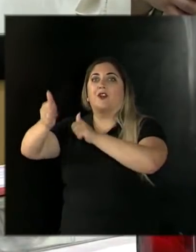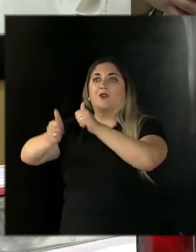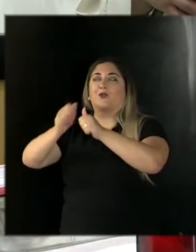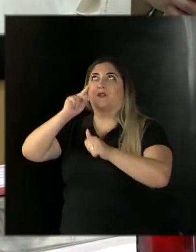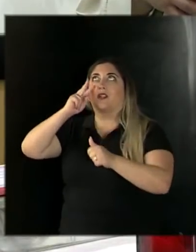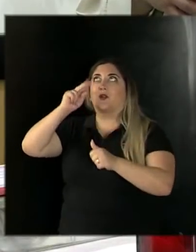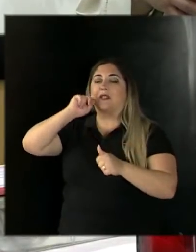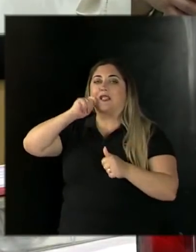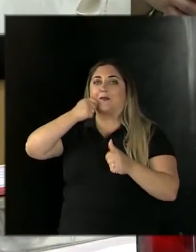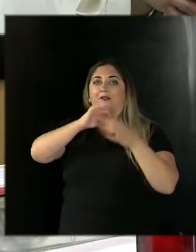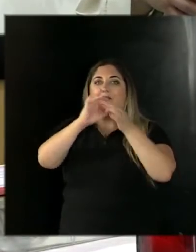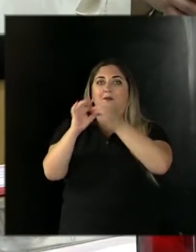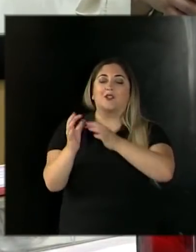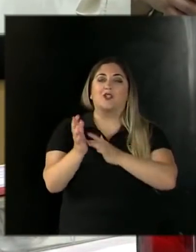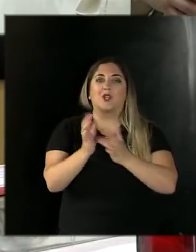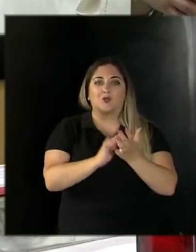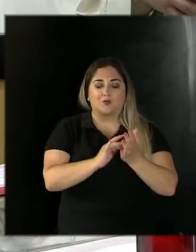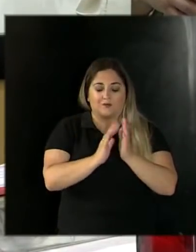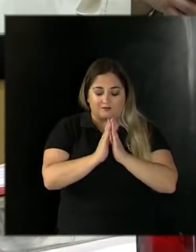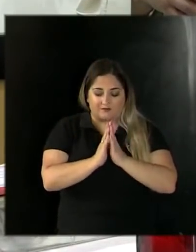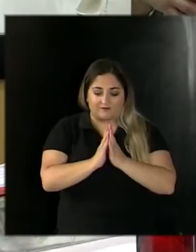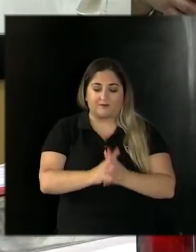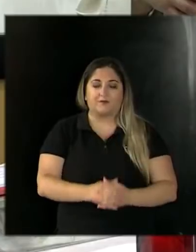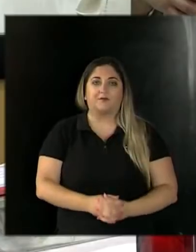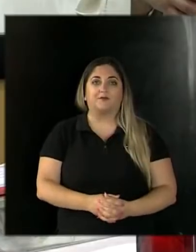nsebħuk b'Ġesu Kristu ibnek.